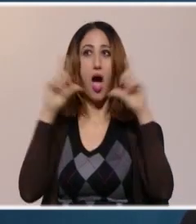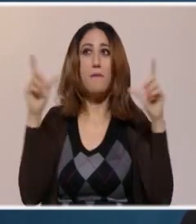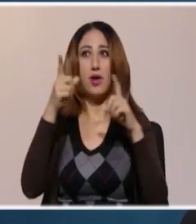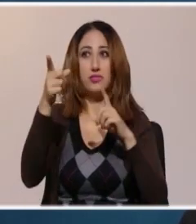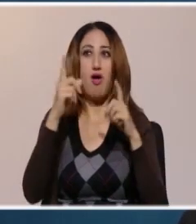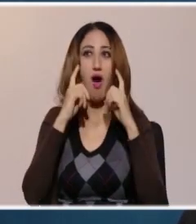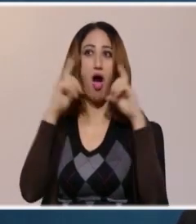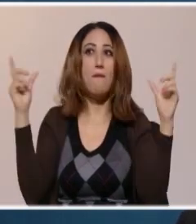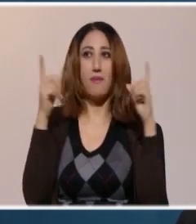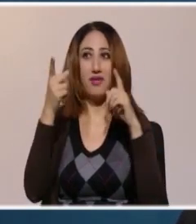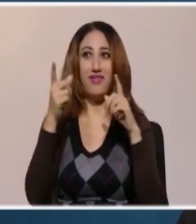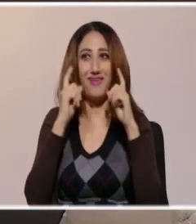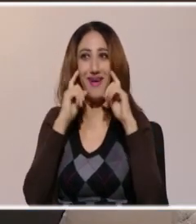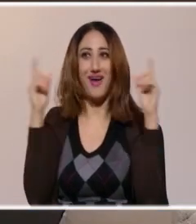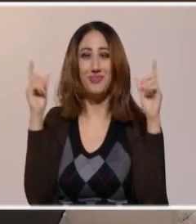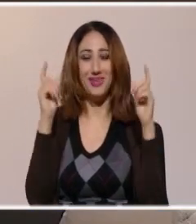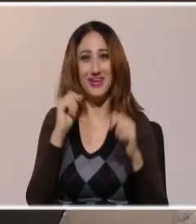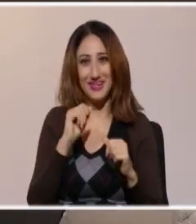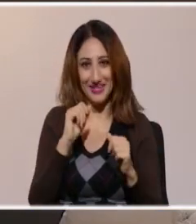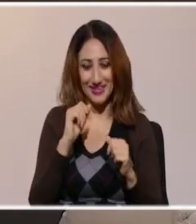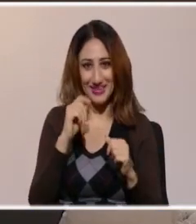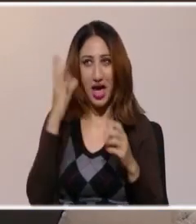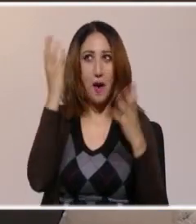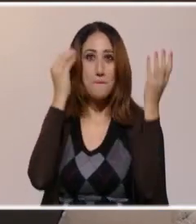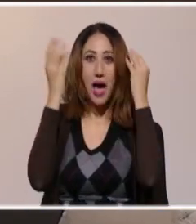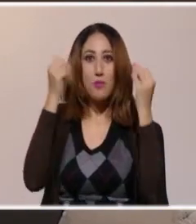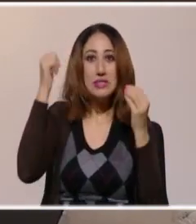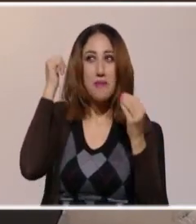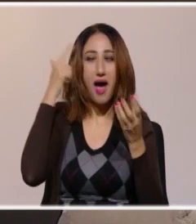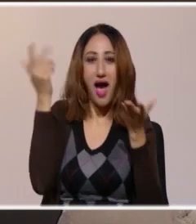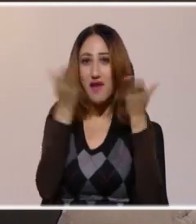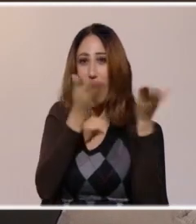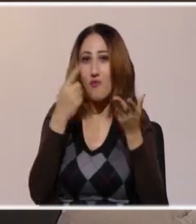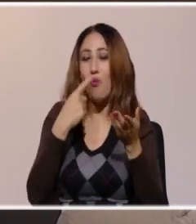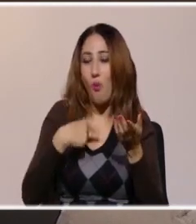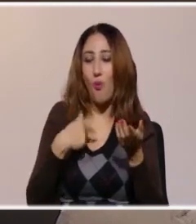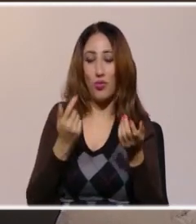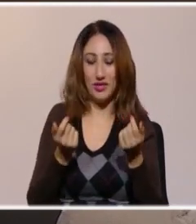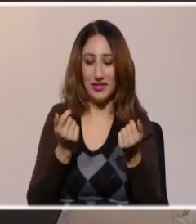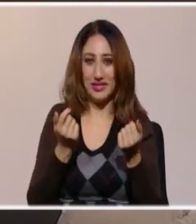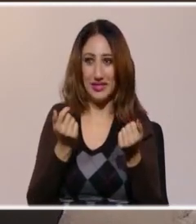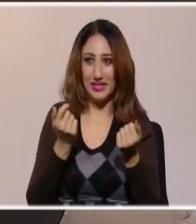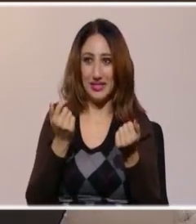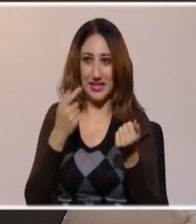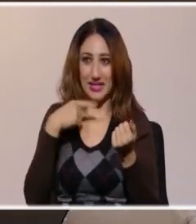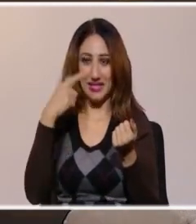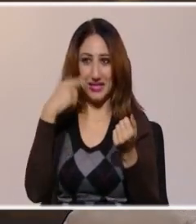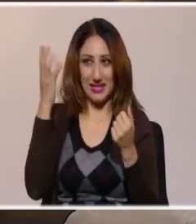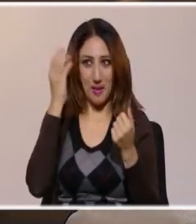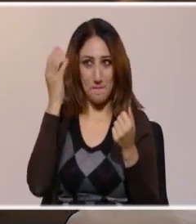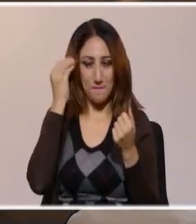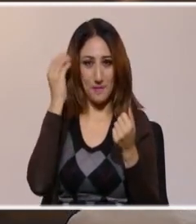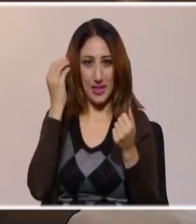سمير صبري. قمر. احكي لي المعلومات اللي ما حدش يعرفها، مش المعلومات المتعارف عليها اعلاميا، يعني كلميني عن سمير